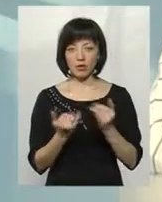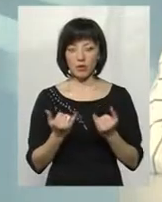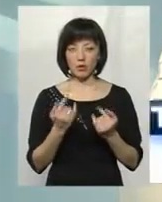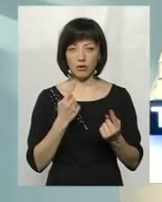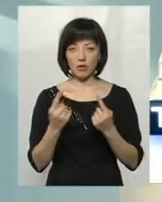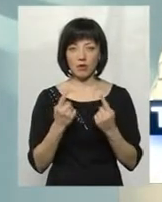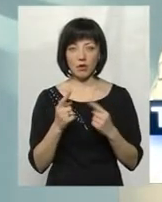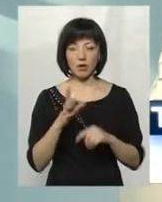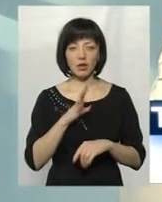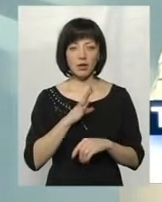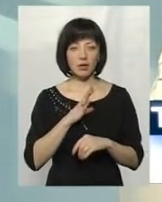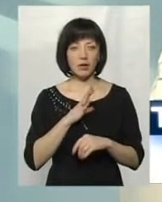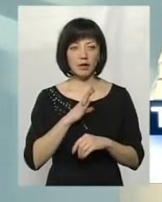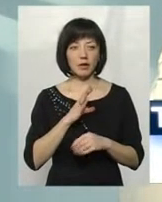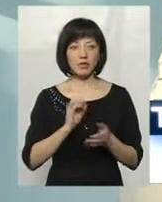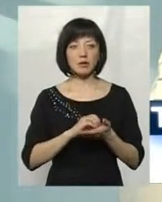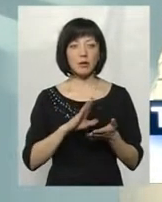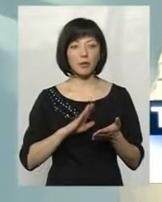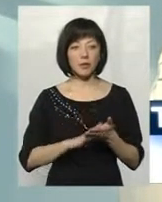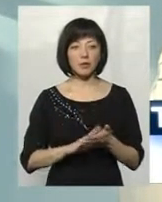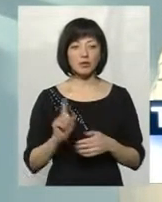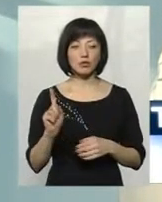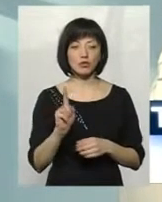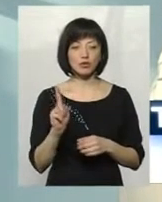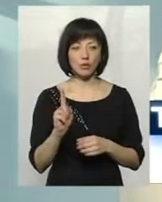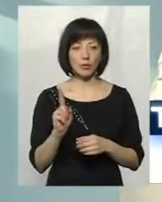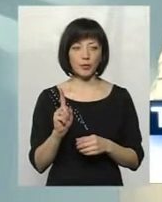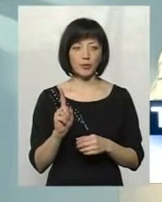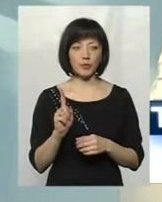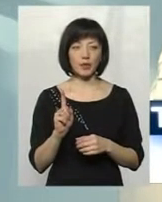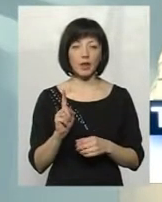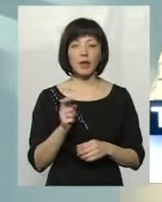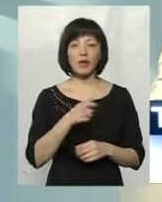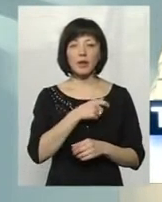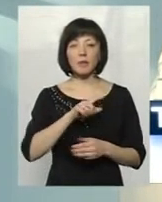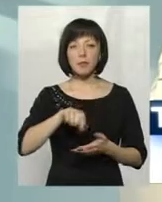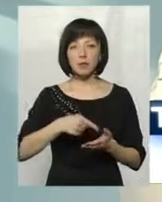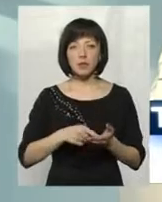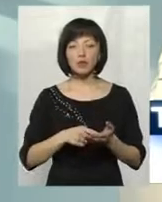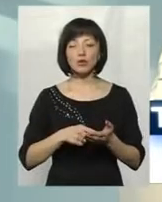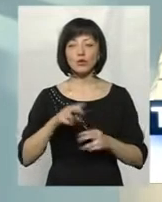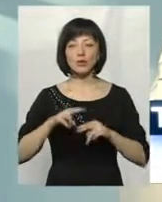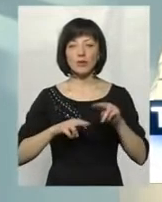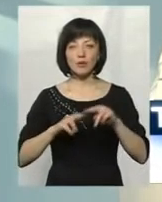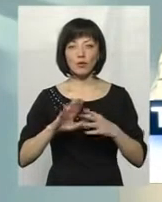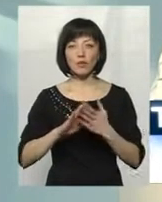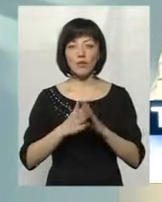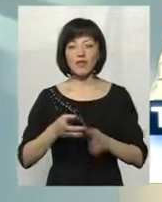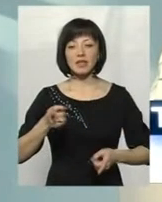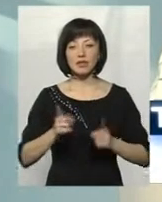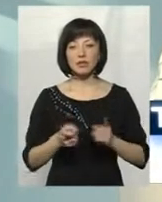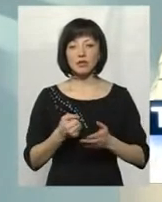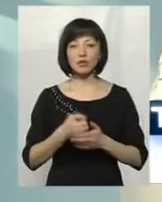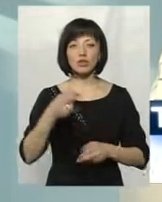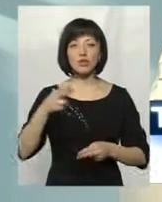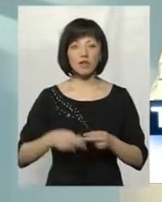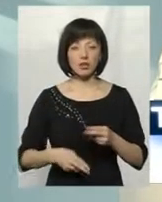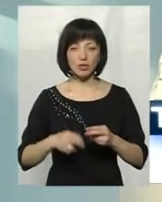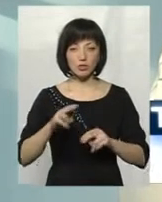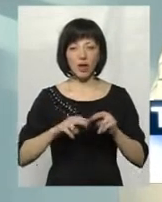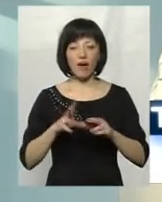говорили, записано, що містобудівні умови дійсні до завершення будівництва, а внести зміни в них